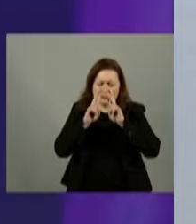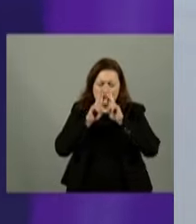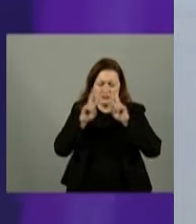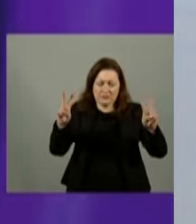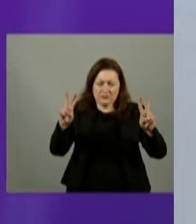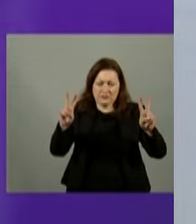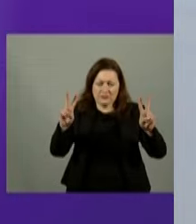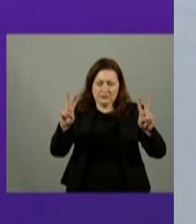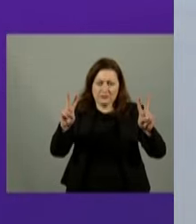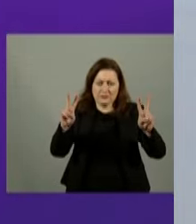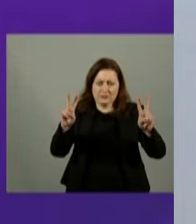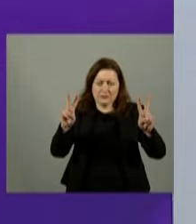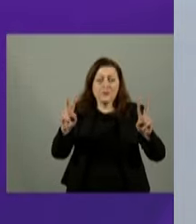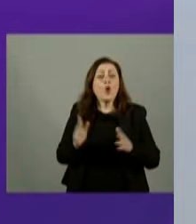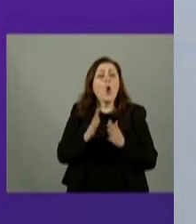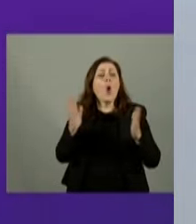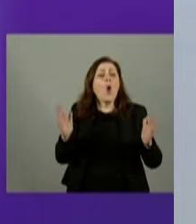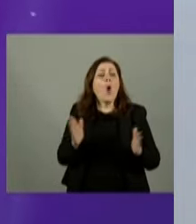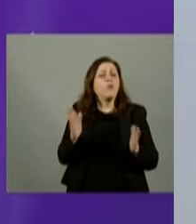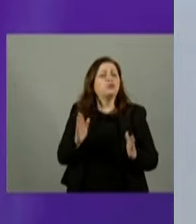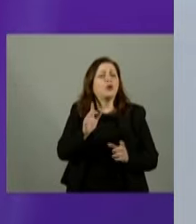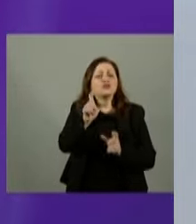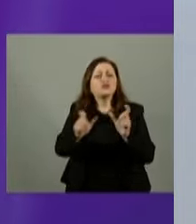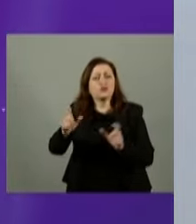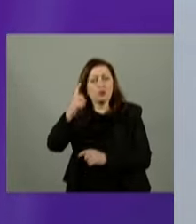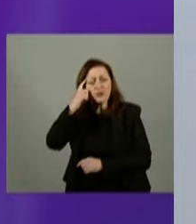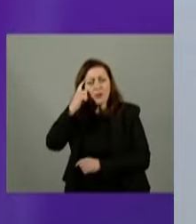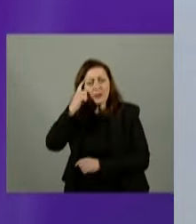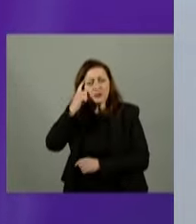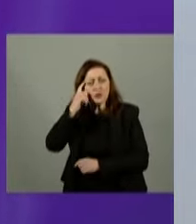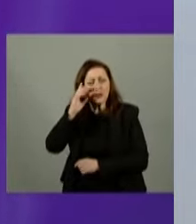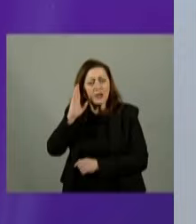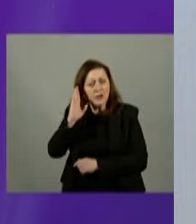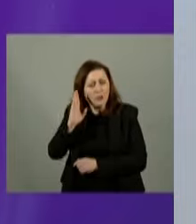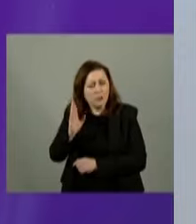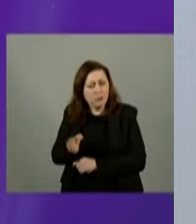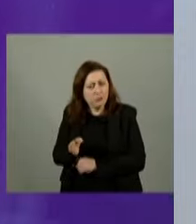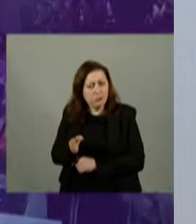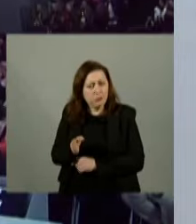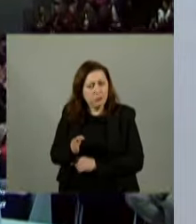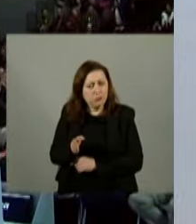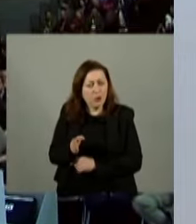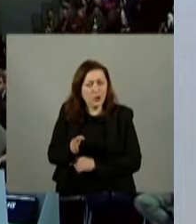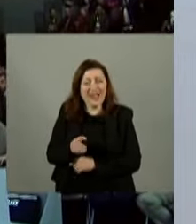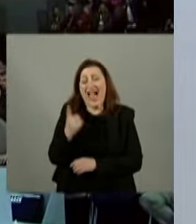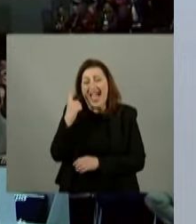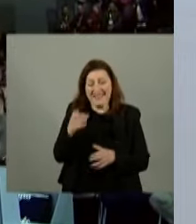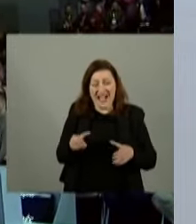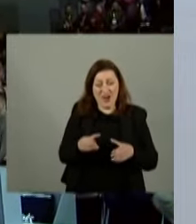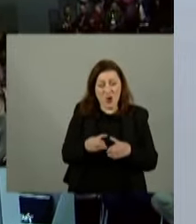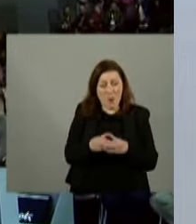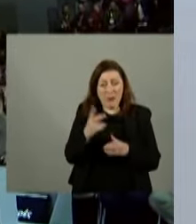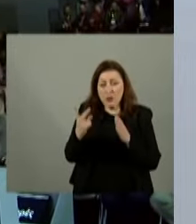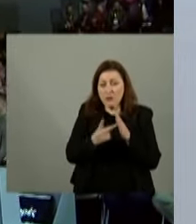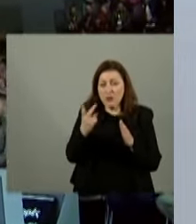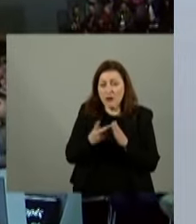Θα πρέπει να ζυγίσει ασφαλώς πάρα πολύ τις αποφάσεις του, διότι πλέον πηγαίνοντας σε δικό του κόμμα χάνει αυτομάτως